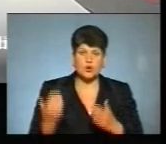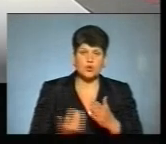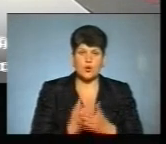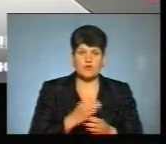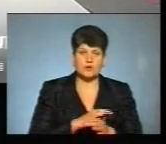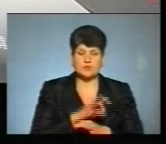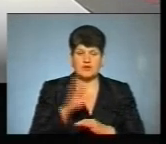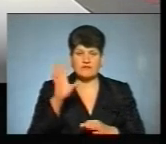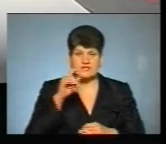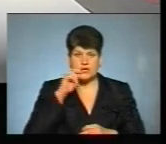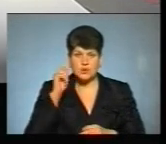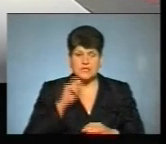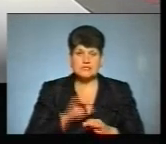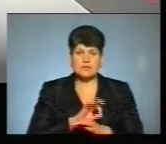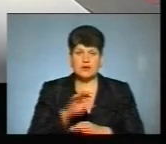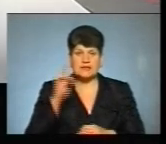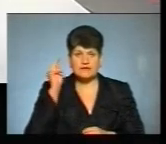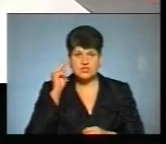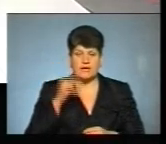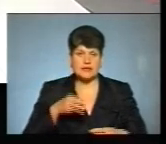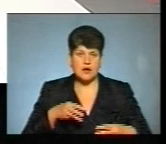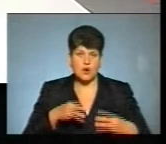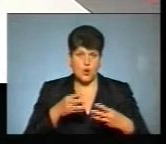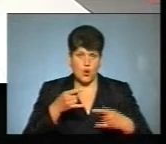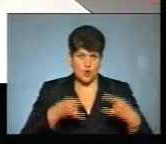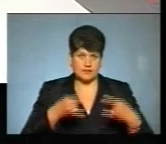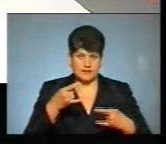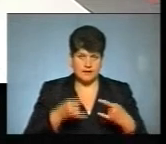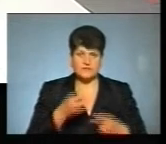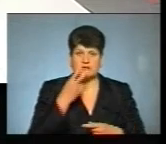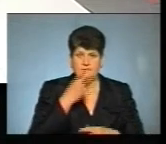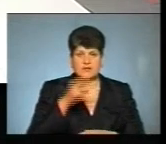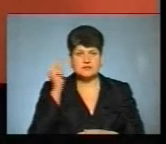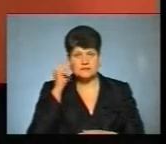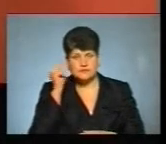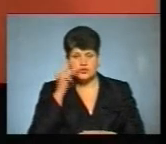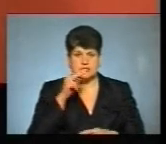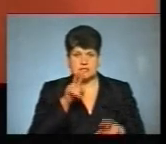проект, всеукраїнський проект навчання онлайн. Дивіться, навчайтесь,